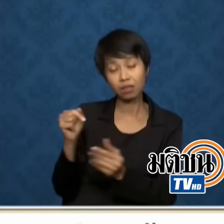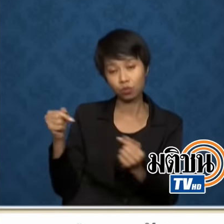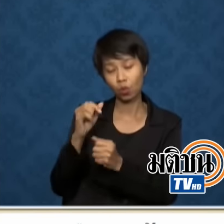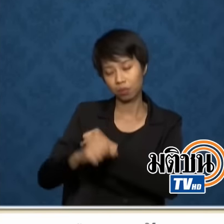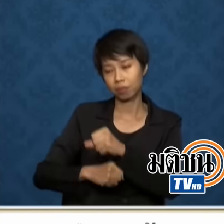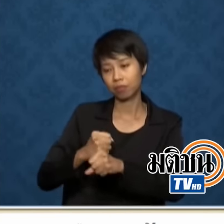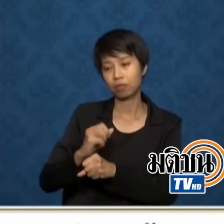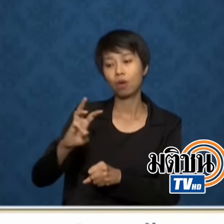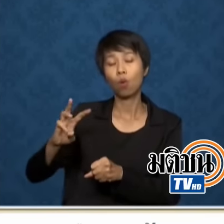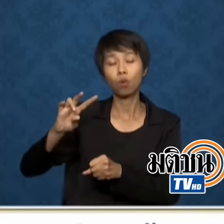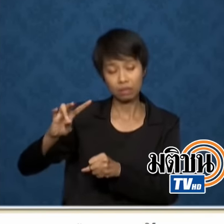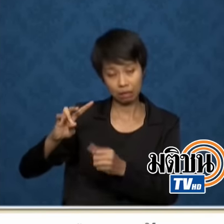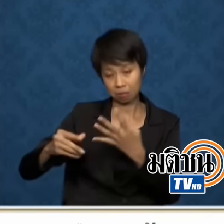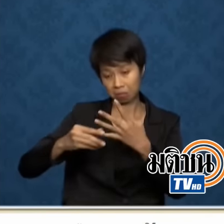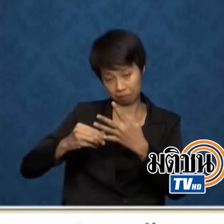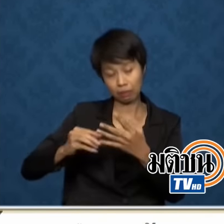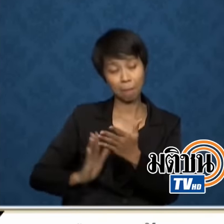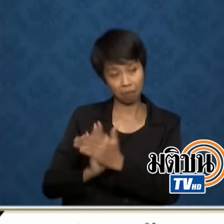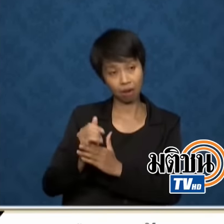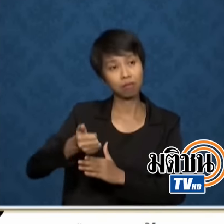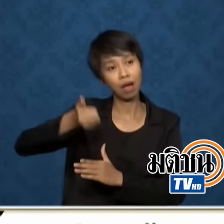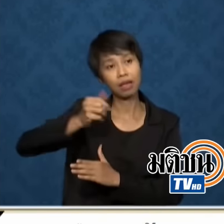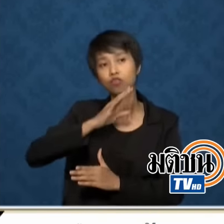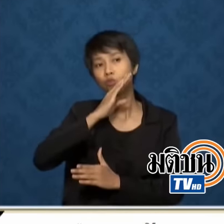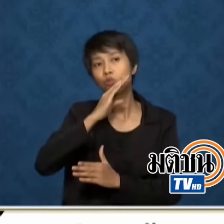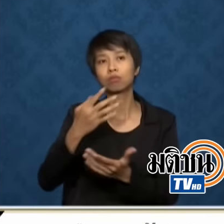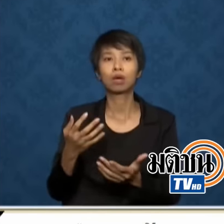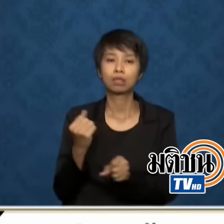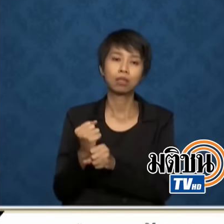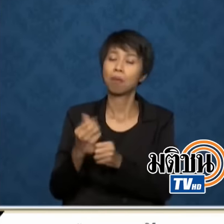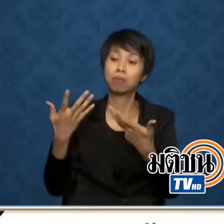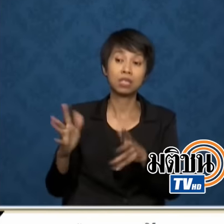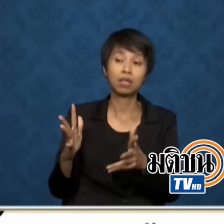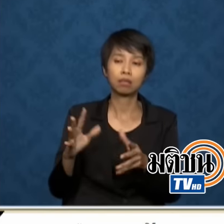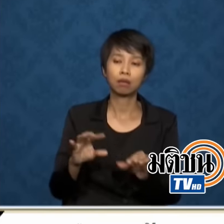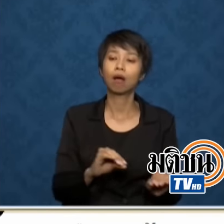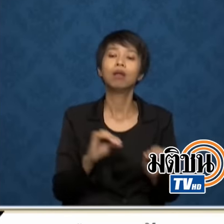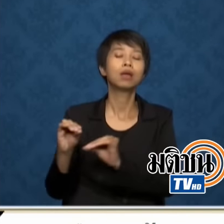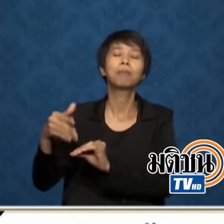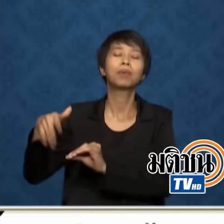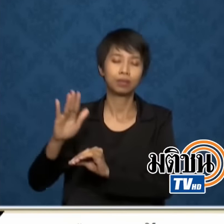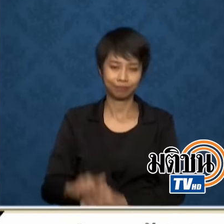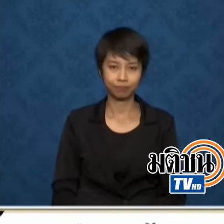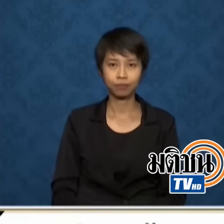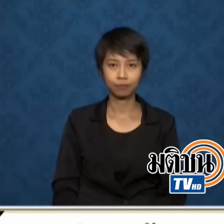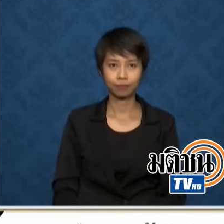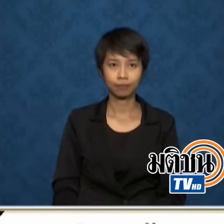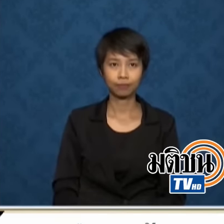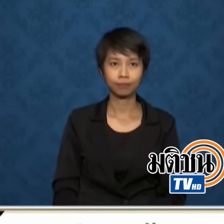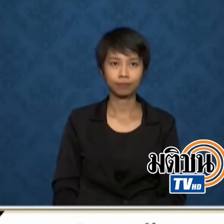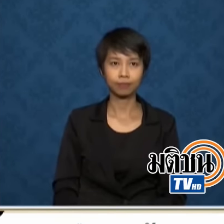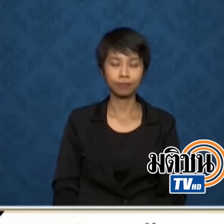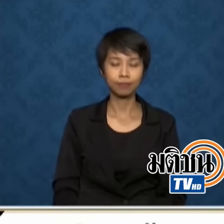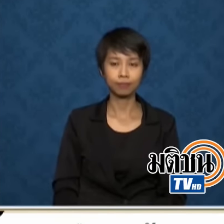ปี67หรือไม่นะคะแต่ไม่เป็นไรค่ะถ้าไม่เสร็จก็เลื่อนได้อีกค่ะ ต่อมาค่ะมาดูกันนะคะว่